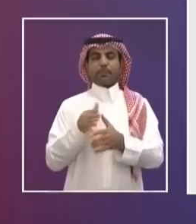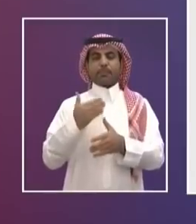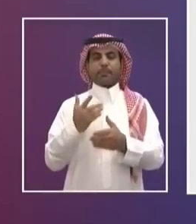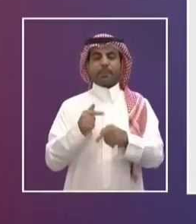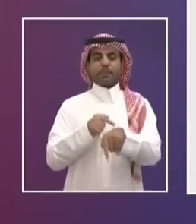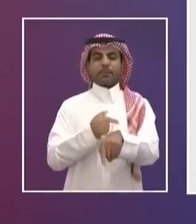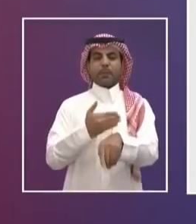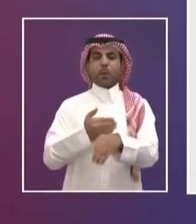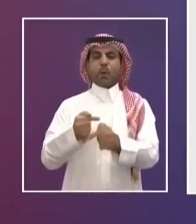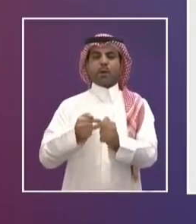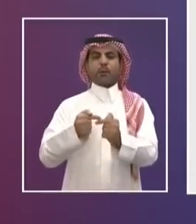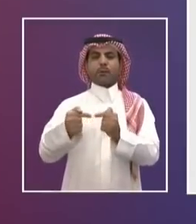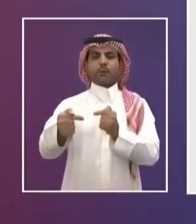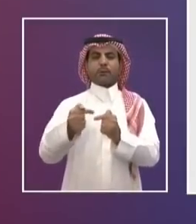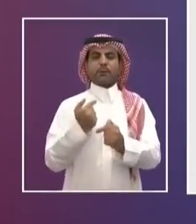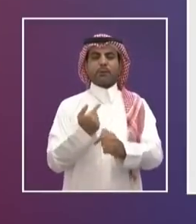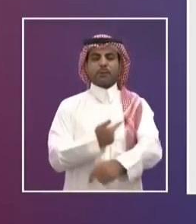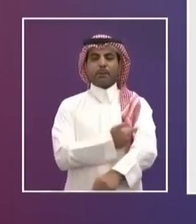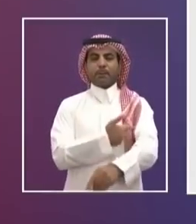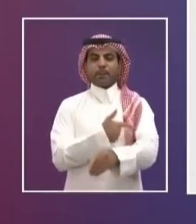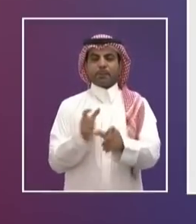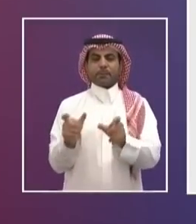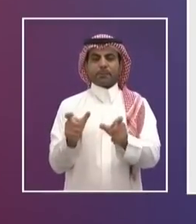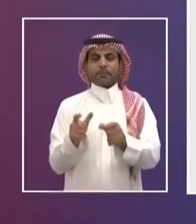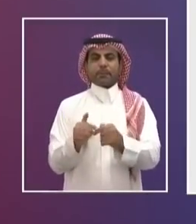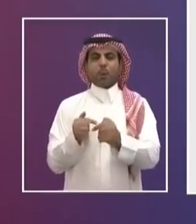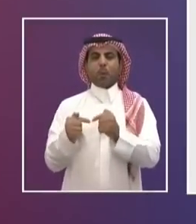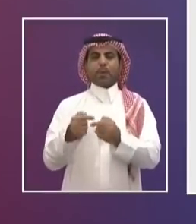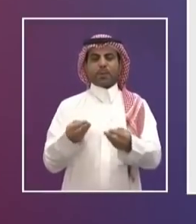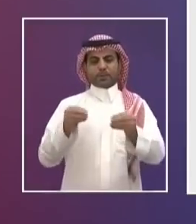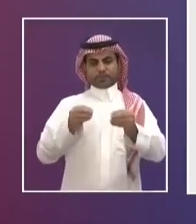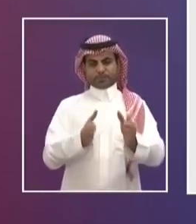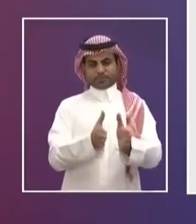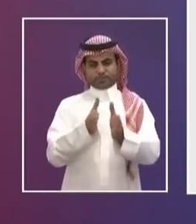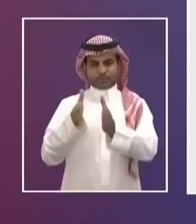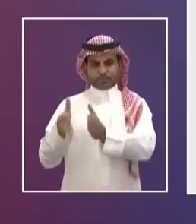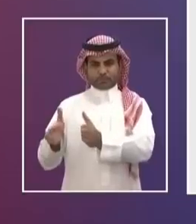مدة المعالجة عنه لفترات أطول.